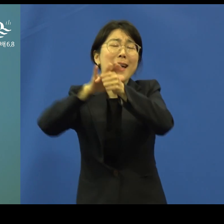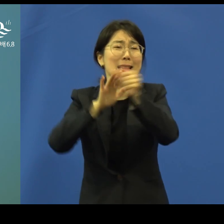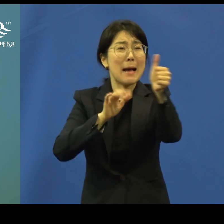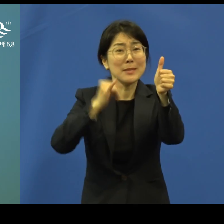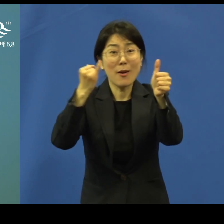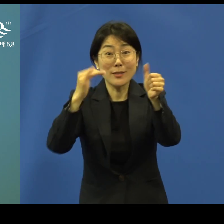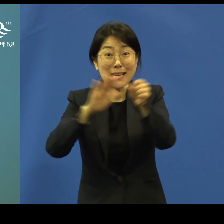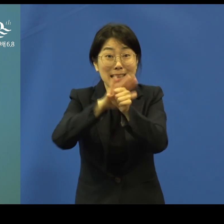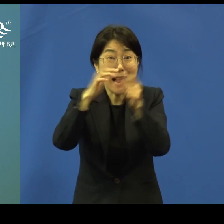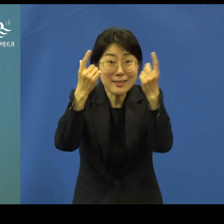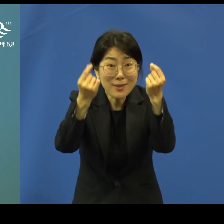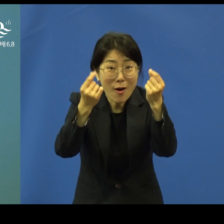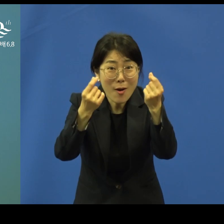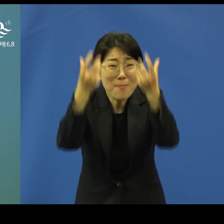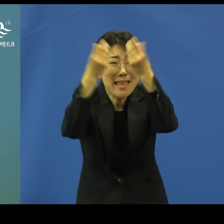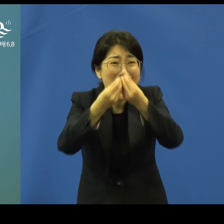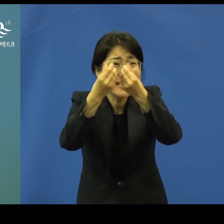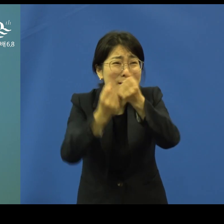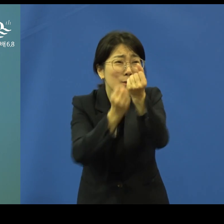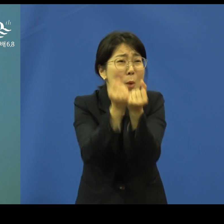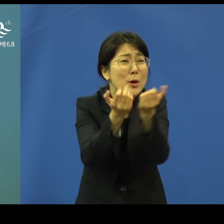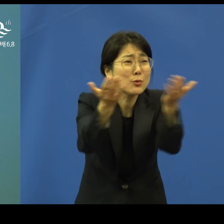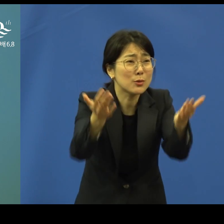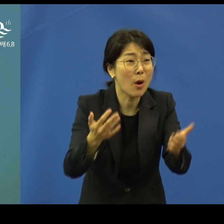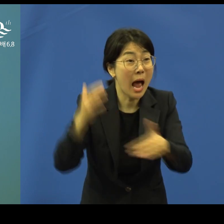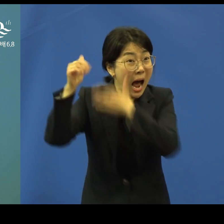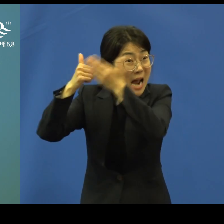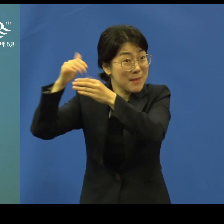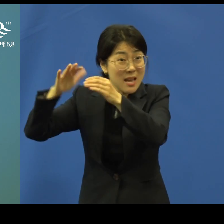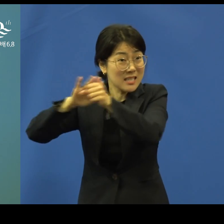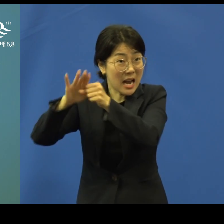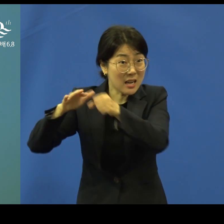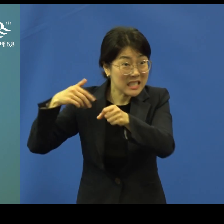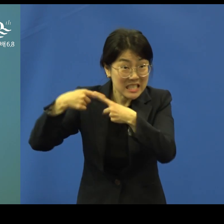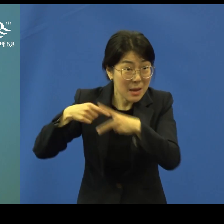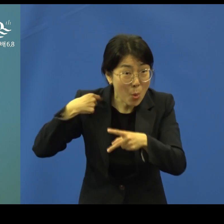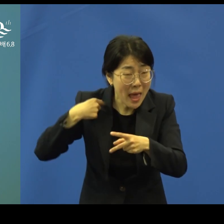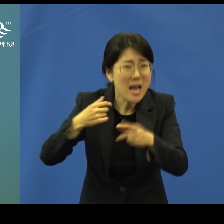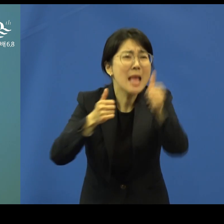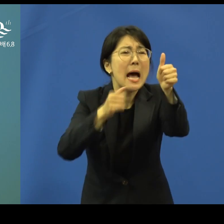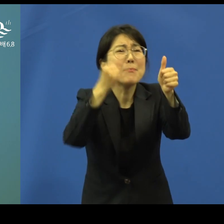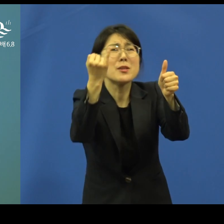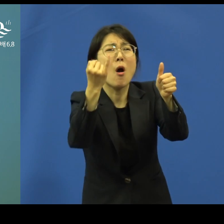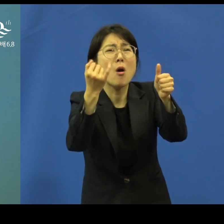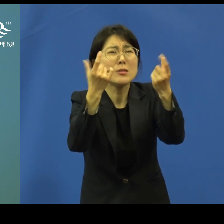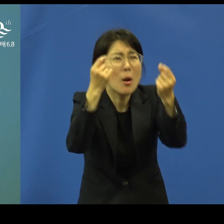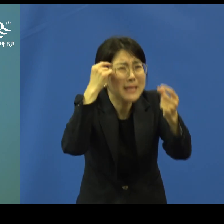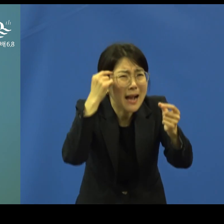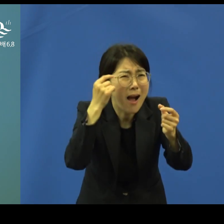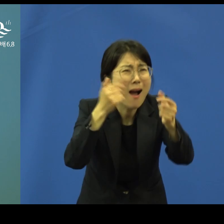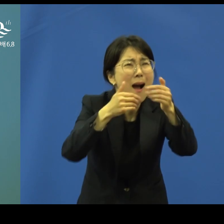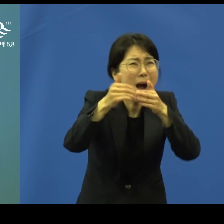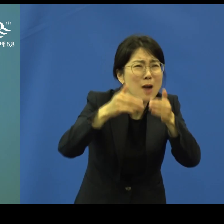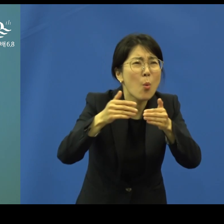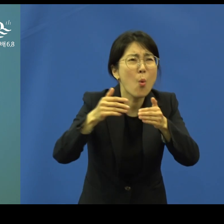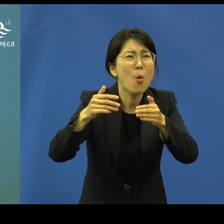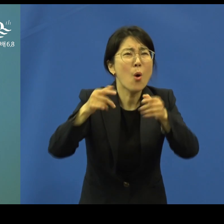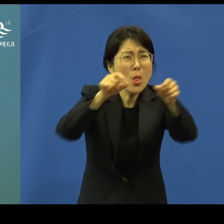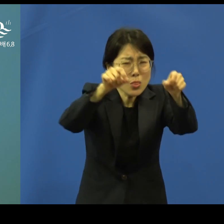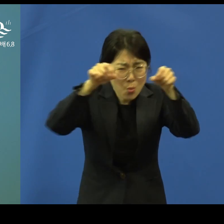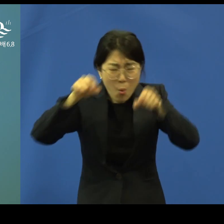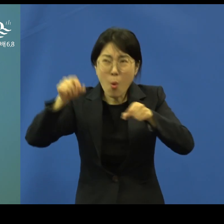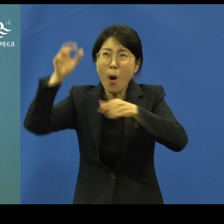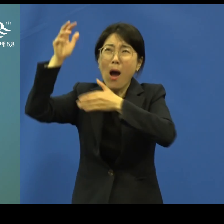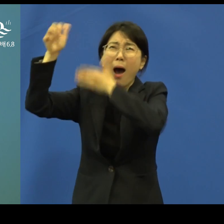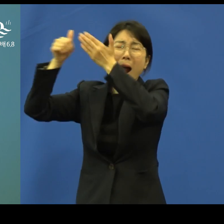남녀의 사랑이 얼마나 뜨거운가를 표현하면서 그 남녀의 사랑 보다 훨씬 더 큰 사랑이 하나님과 우리와의